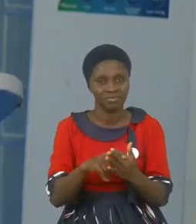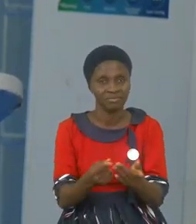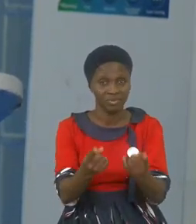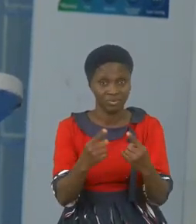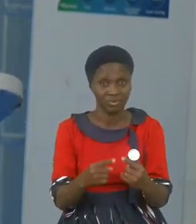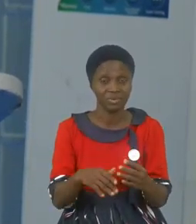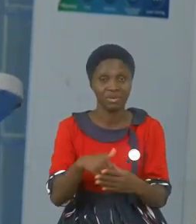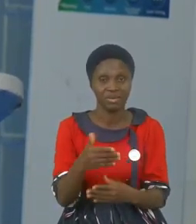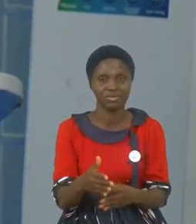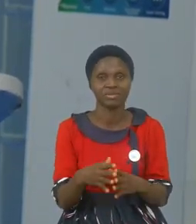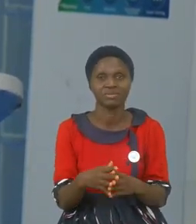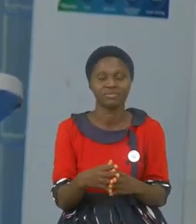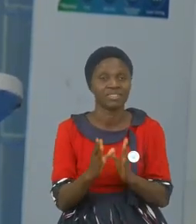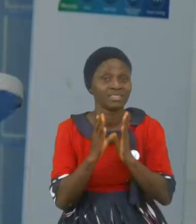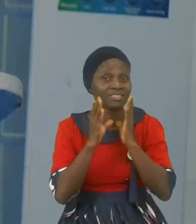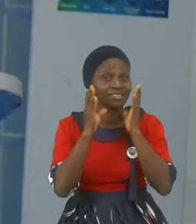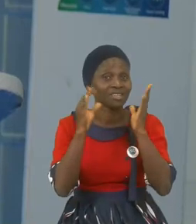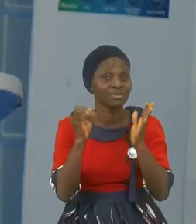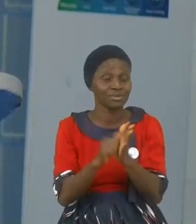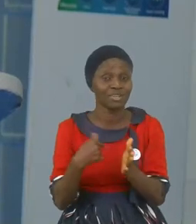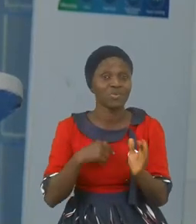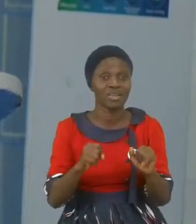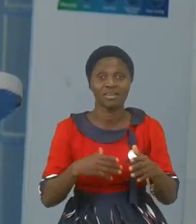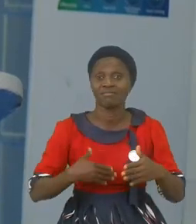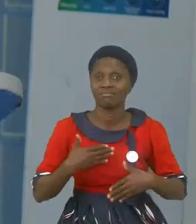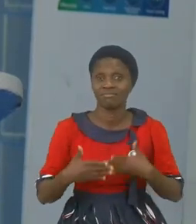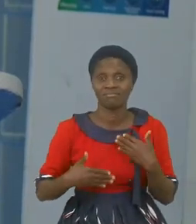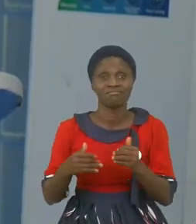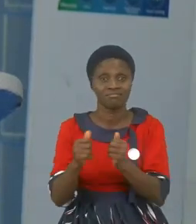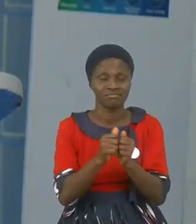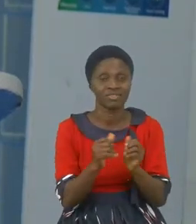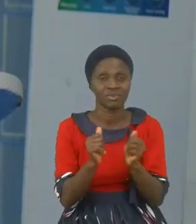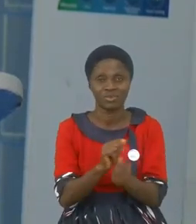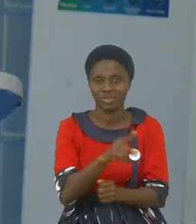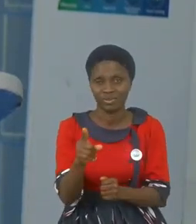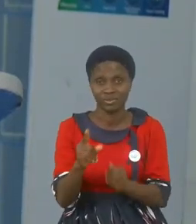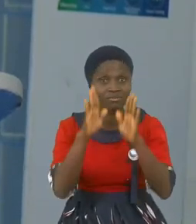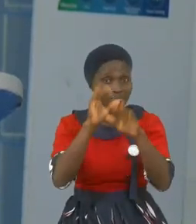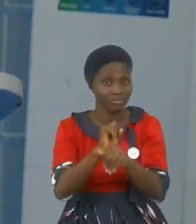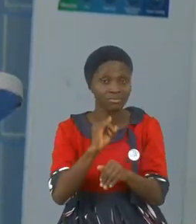Le miracle est déjà là. Nous voulons nous réjouir avec toi.